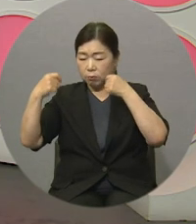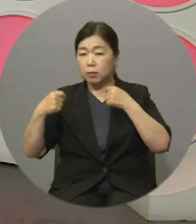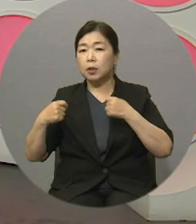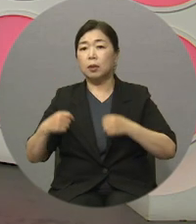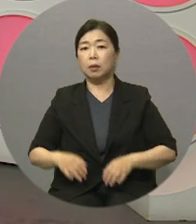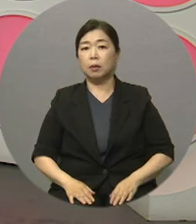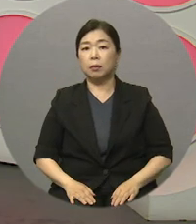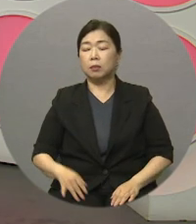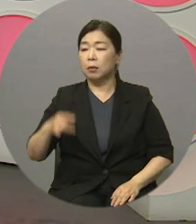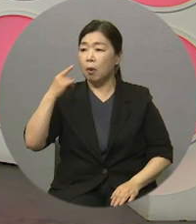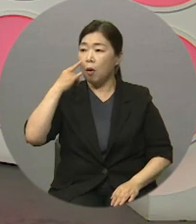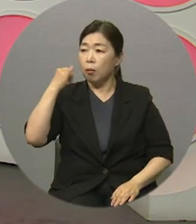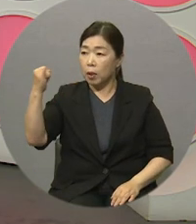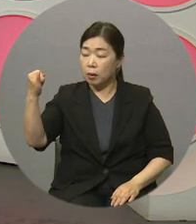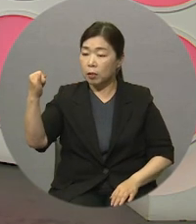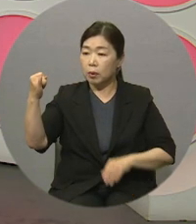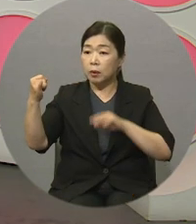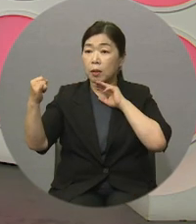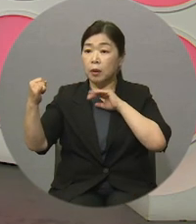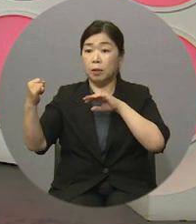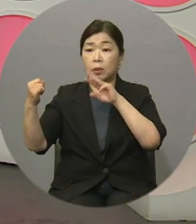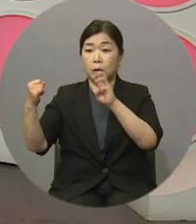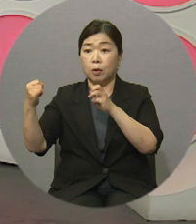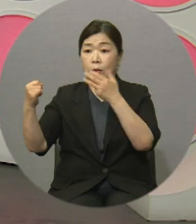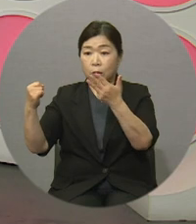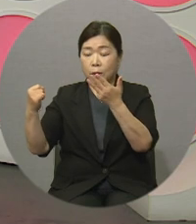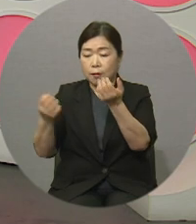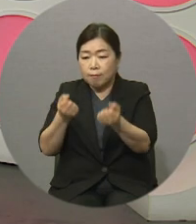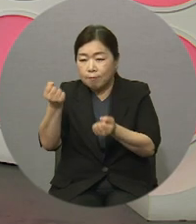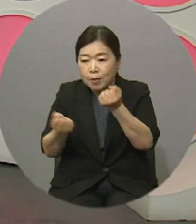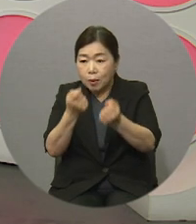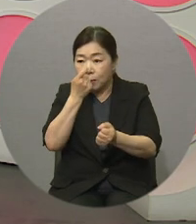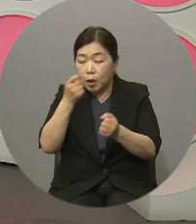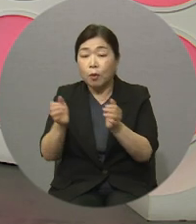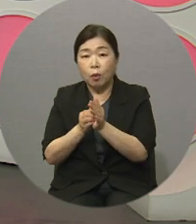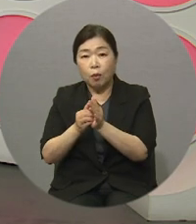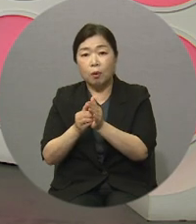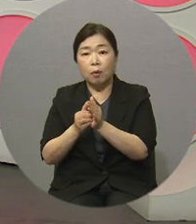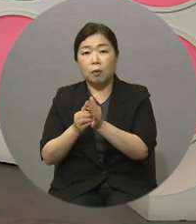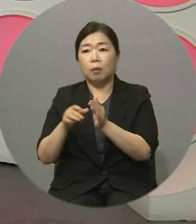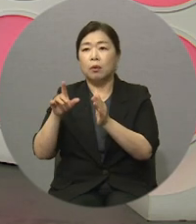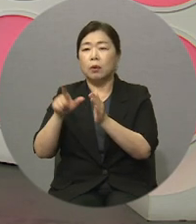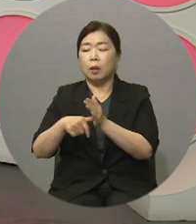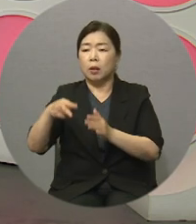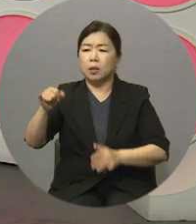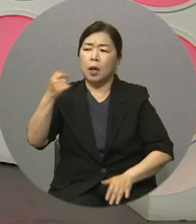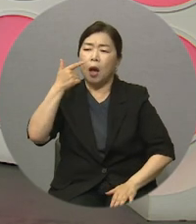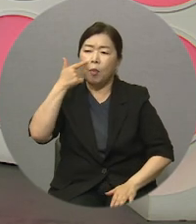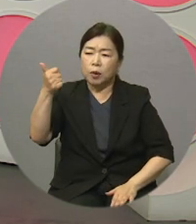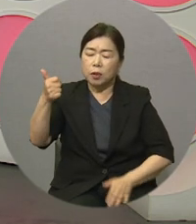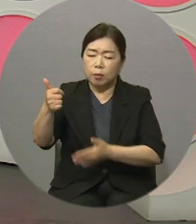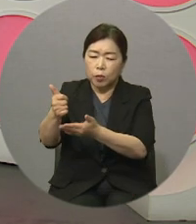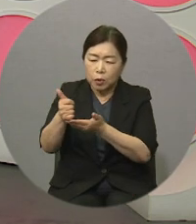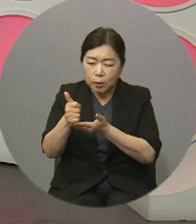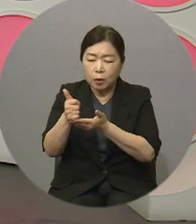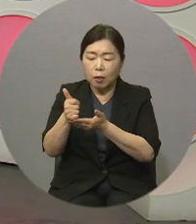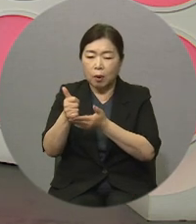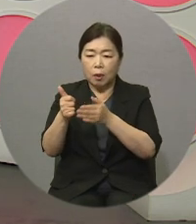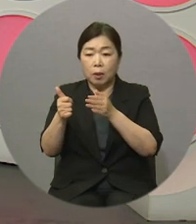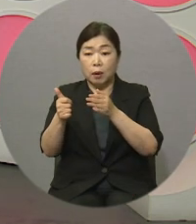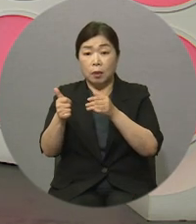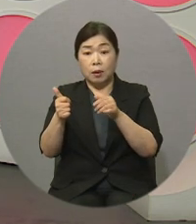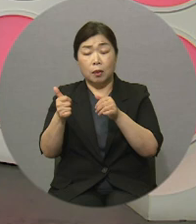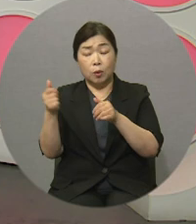엄마는 38에 자전거를 배웠고요. 당시 시아버지를 모시며 아픈